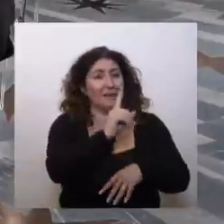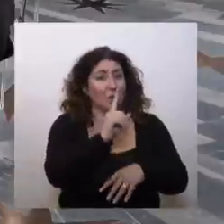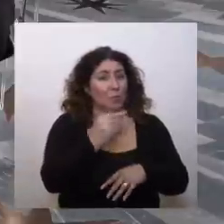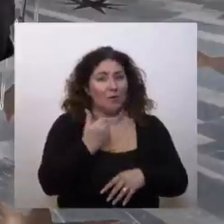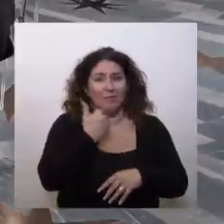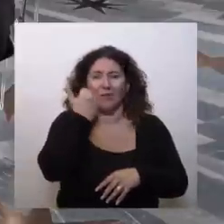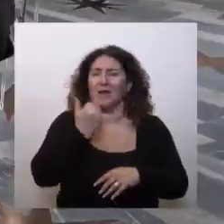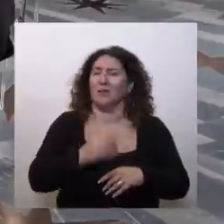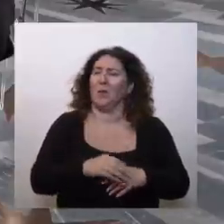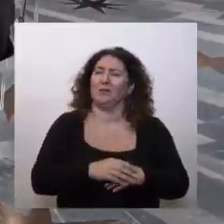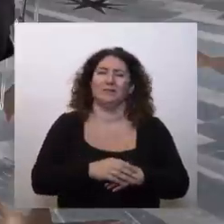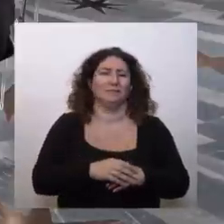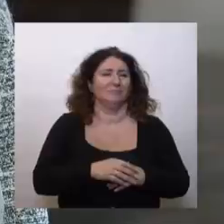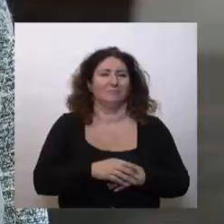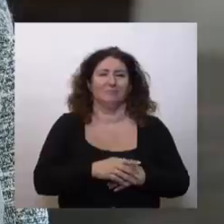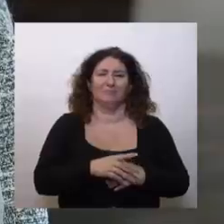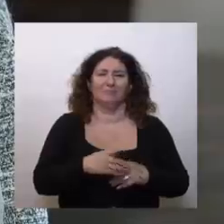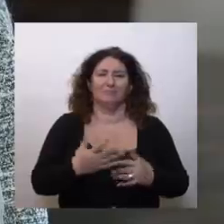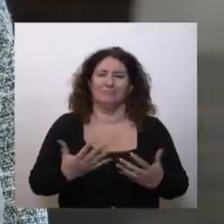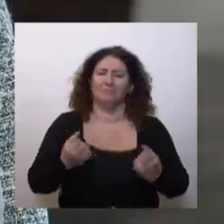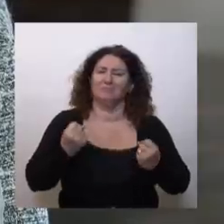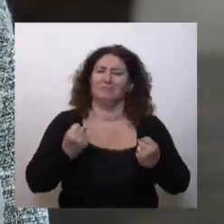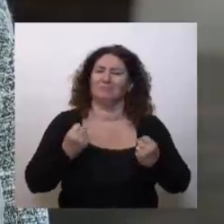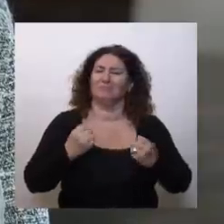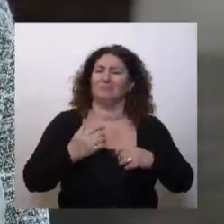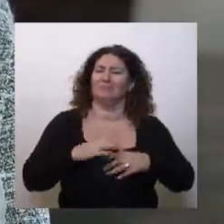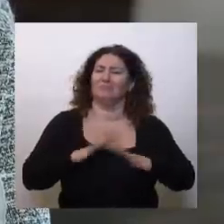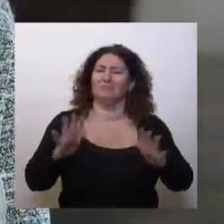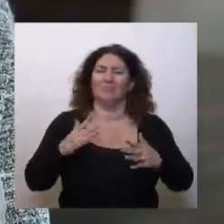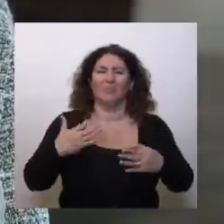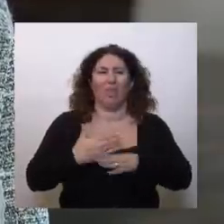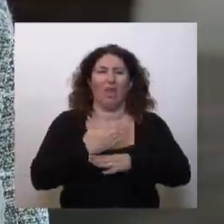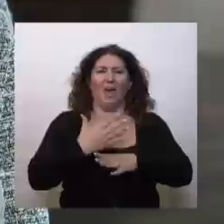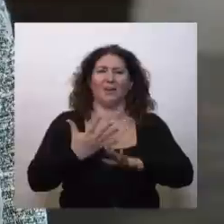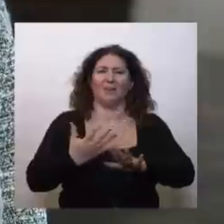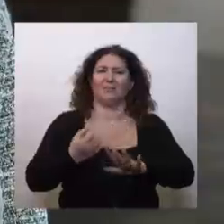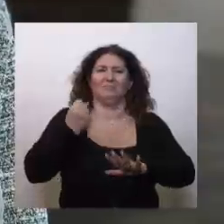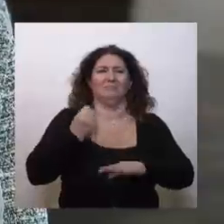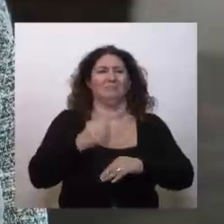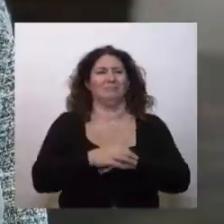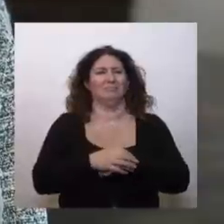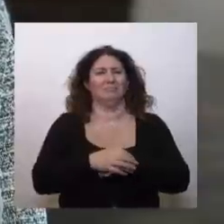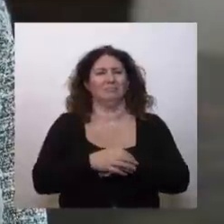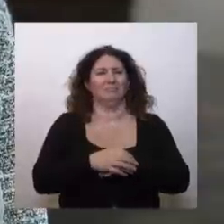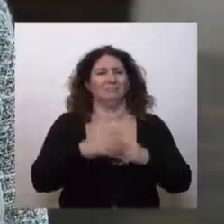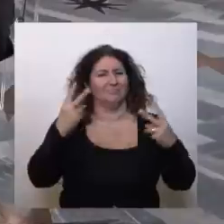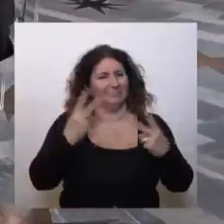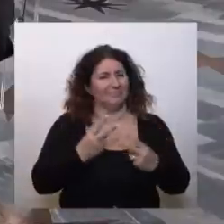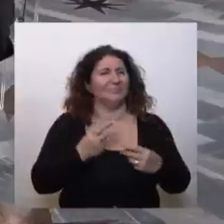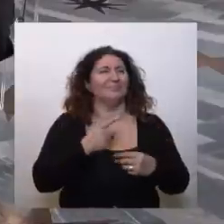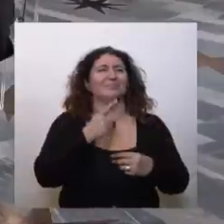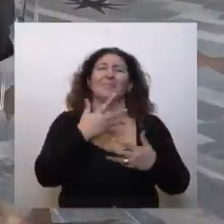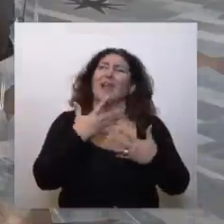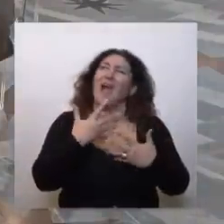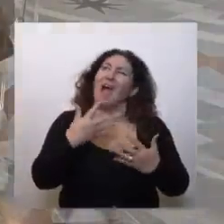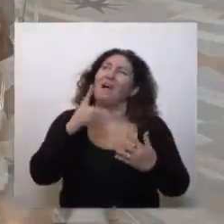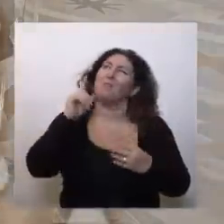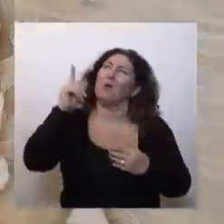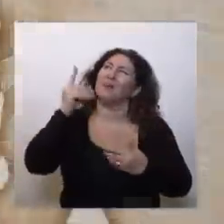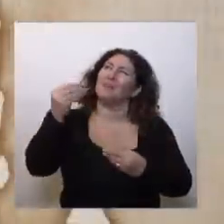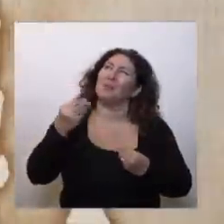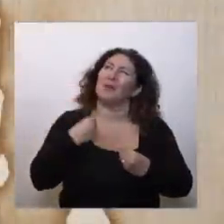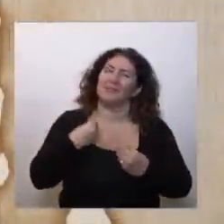tanto che le hai portate sul tuo corpo glorioso. Davvero, Signore, il tuo amore è per sempre.